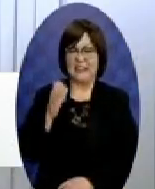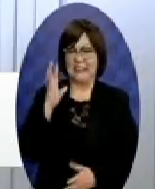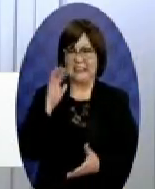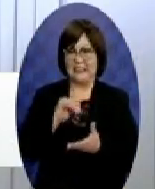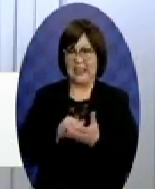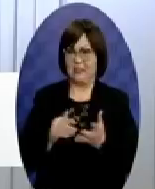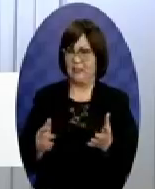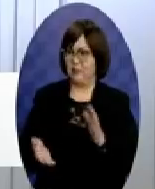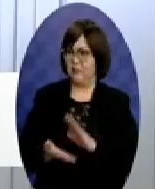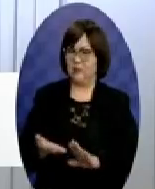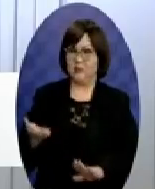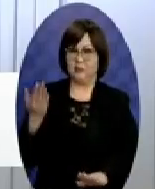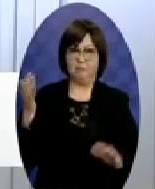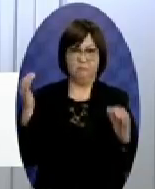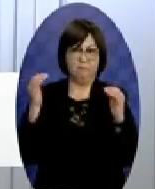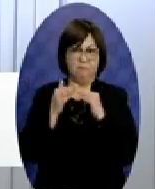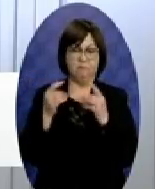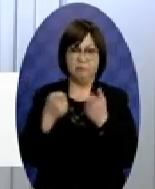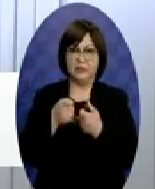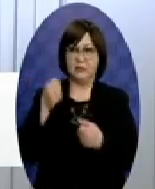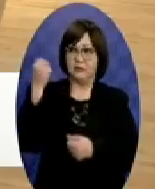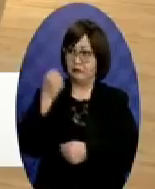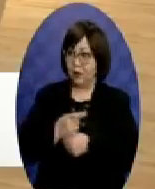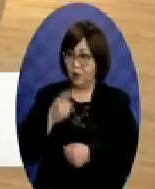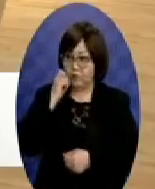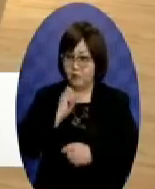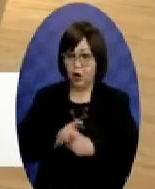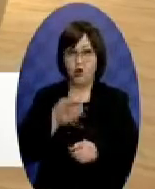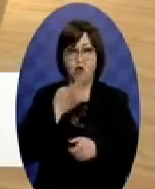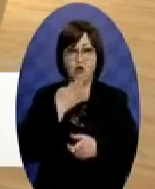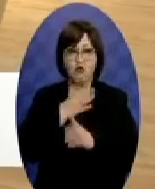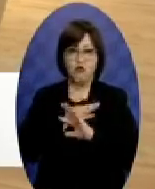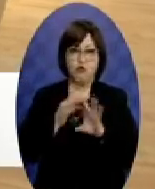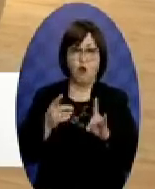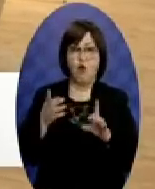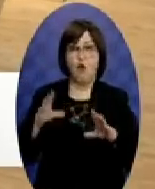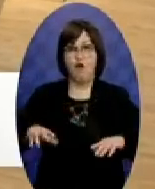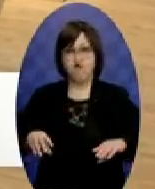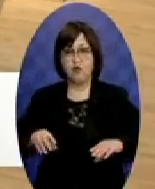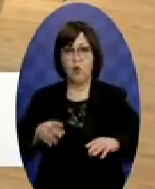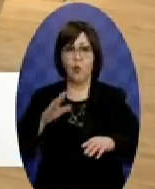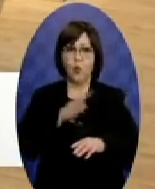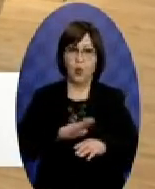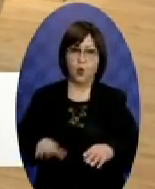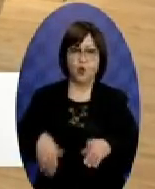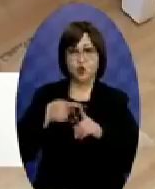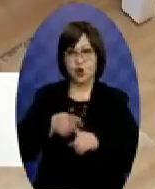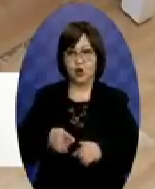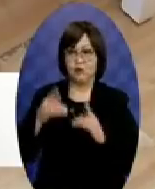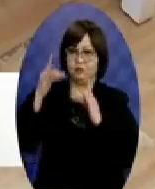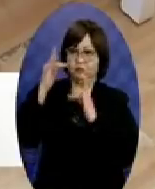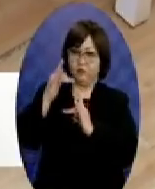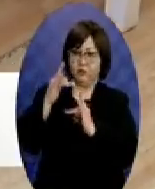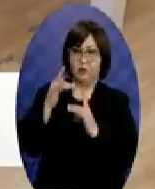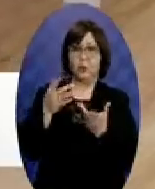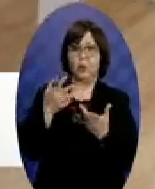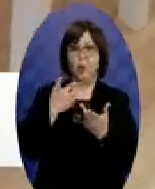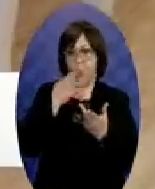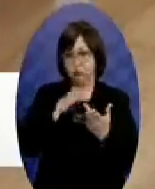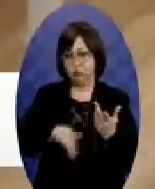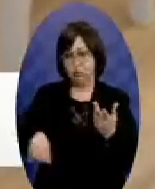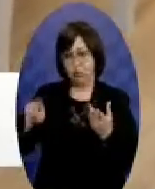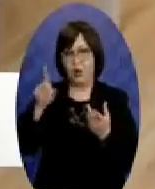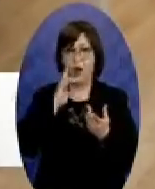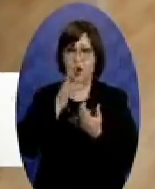хангасан захиалагчийн хүсэлтийн дагуу өнгө загвар хийцтэй төрөл бүрийн бүйдэн хүүхдийн давхраар галт тогооны ширээ сандал зэрэг